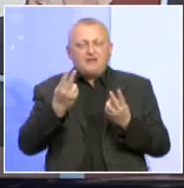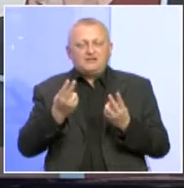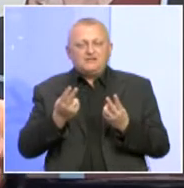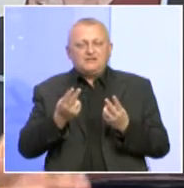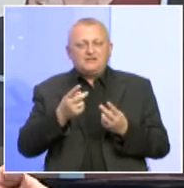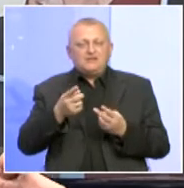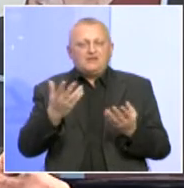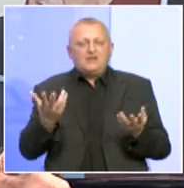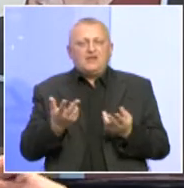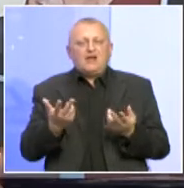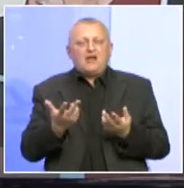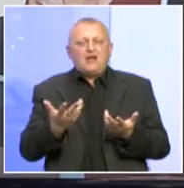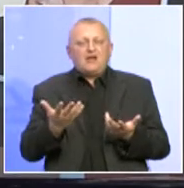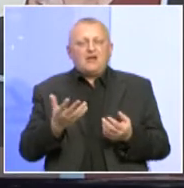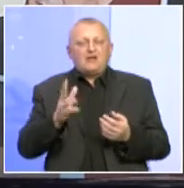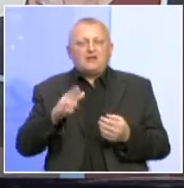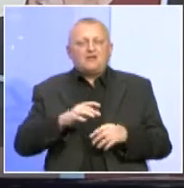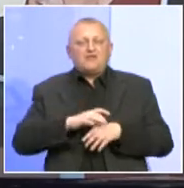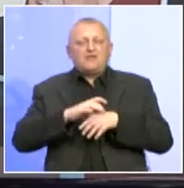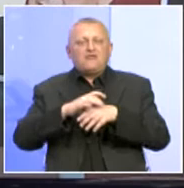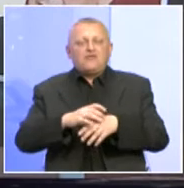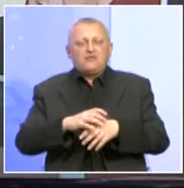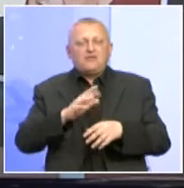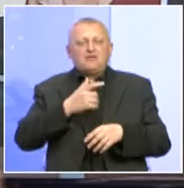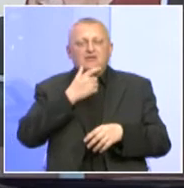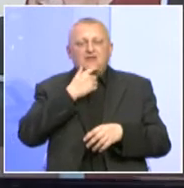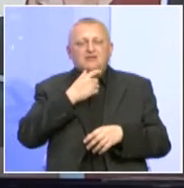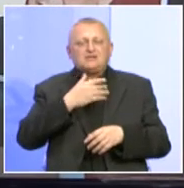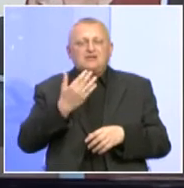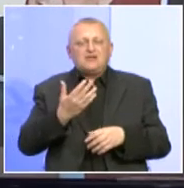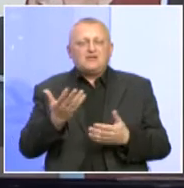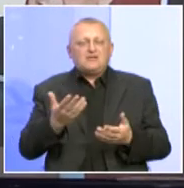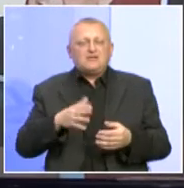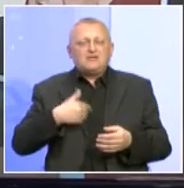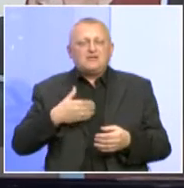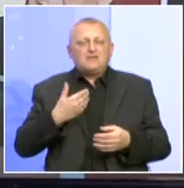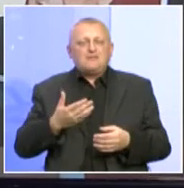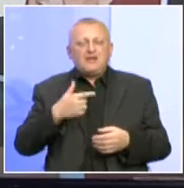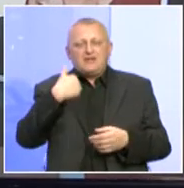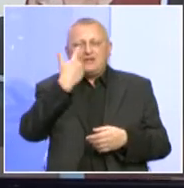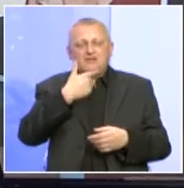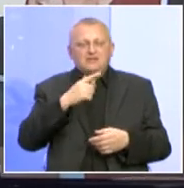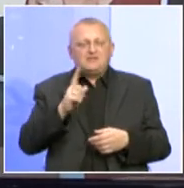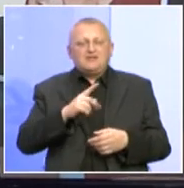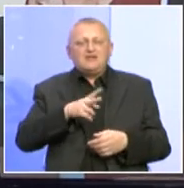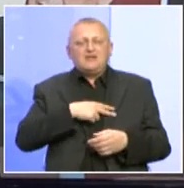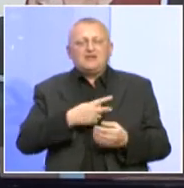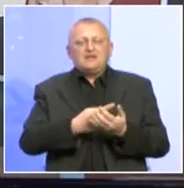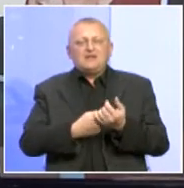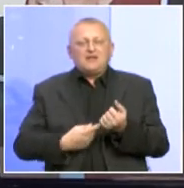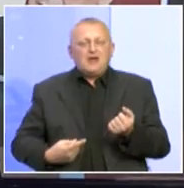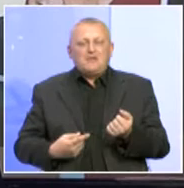To je kao u nekoj porodici. Imate roditelje, imate starije brate, imate mlađe brate, da sigurno nije kriv najmanjši brat.